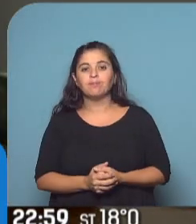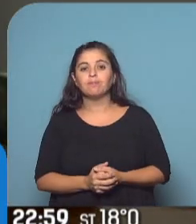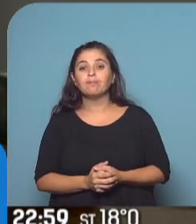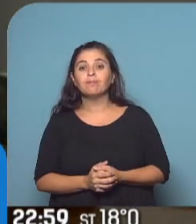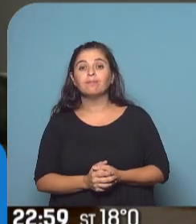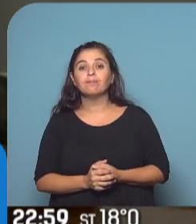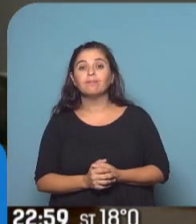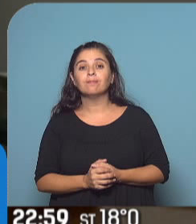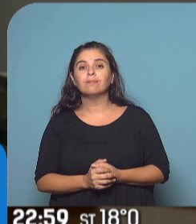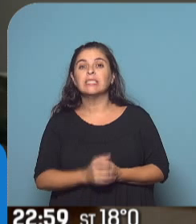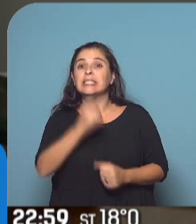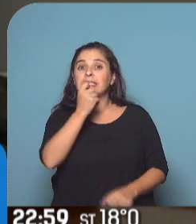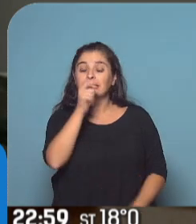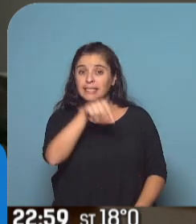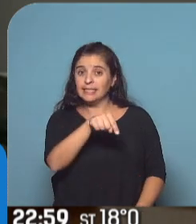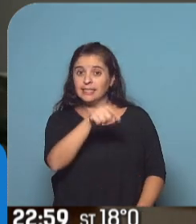ready